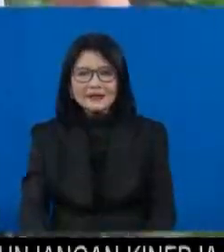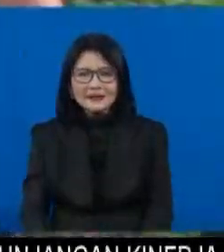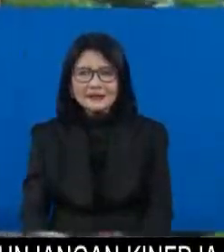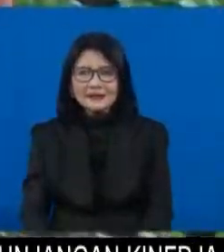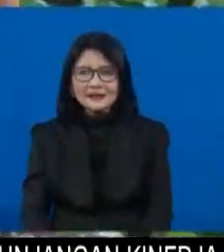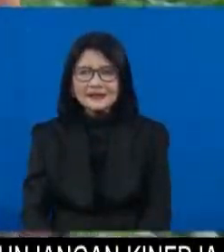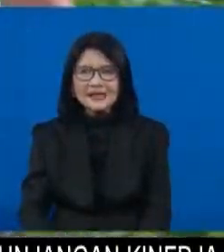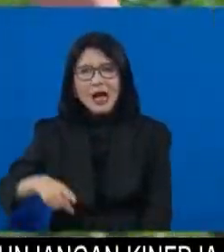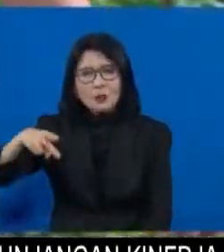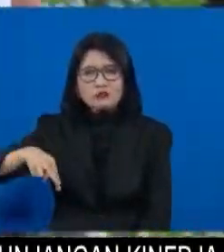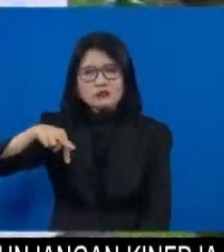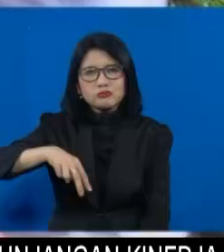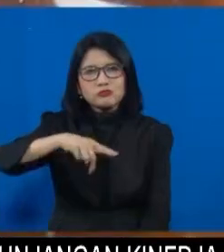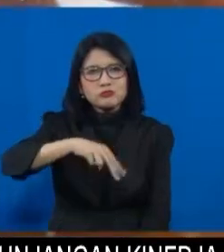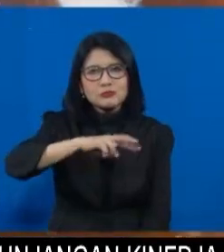kalau tiap hari.